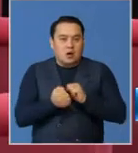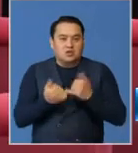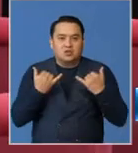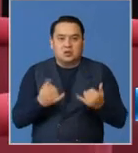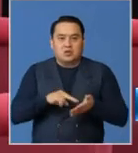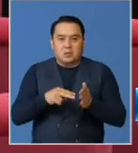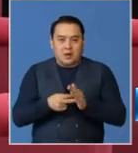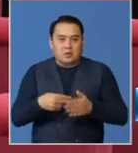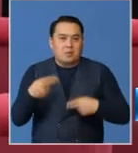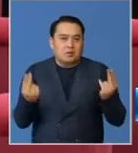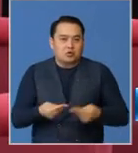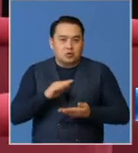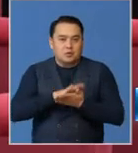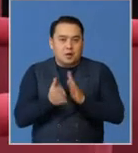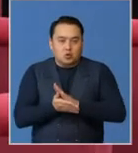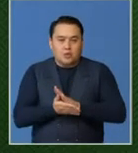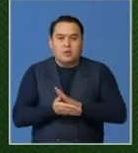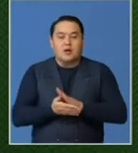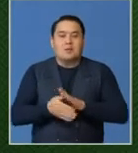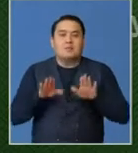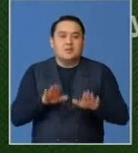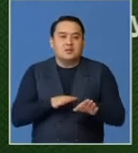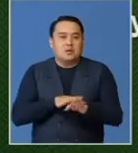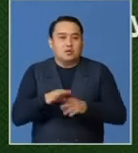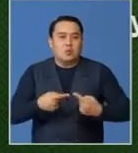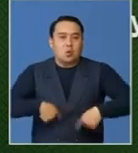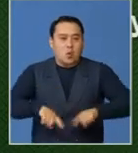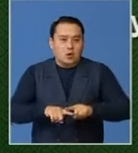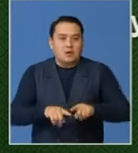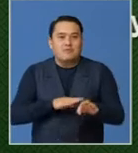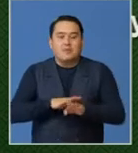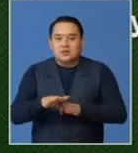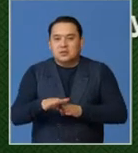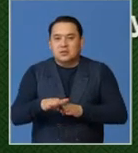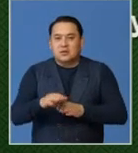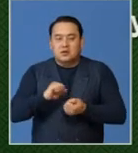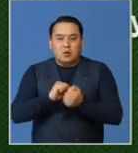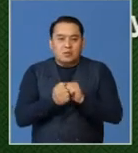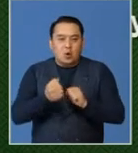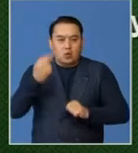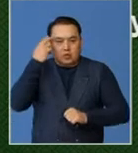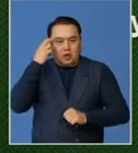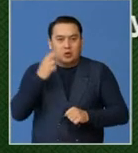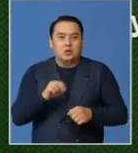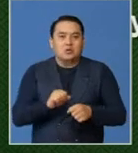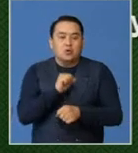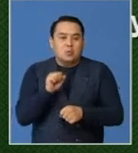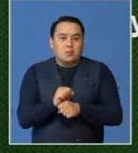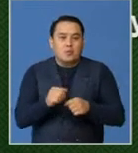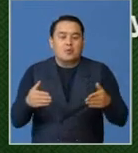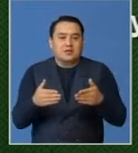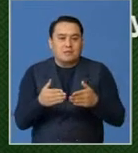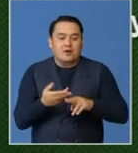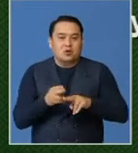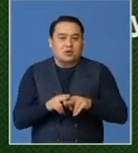Сейчас запланировано подписание меморандумов между местными исполнительными органами и реализаторами твердого топлива на тупиках. По данным ведомства,